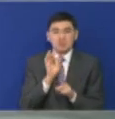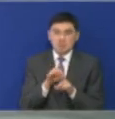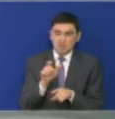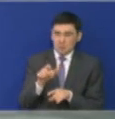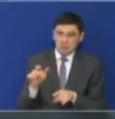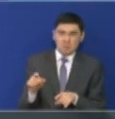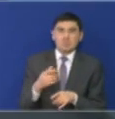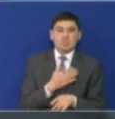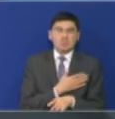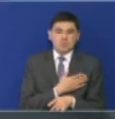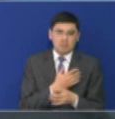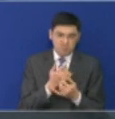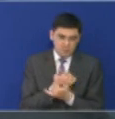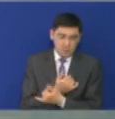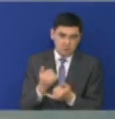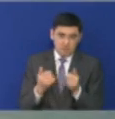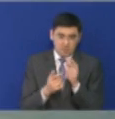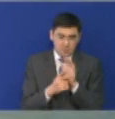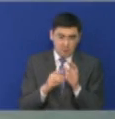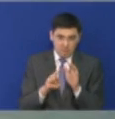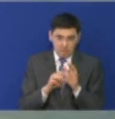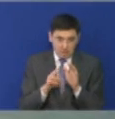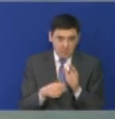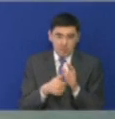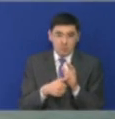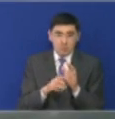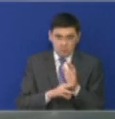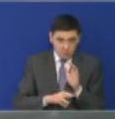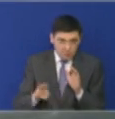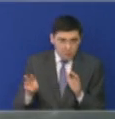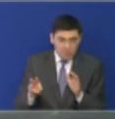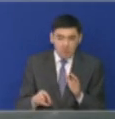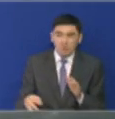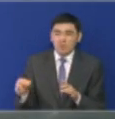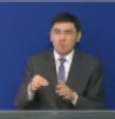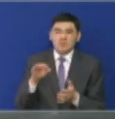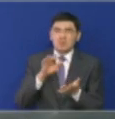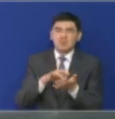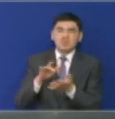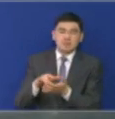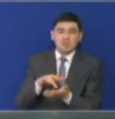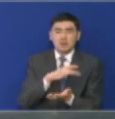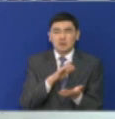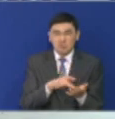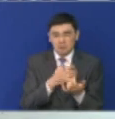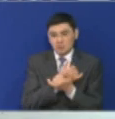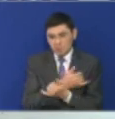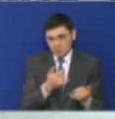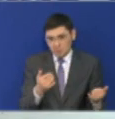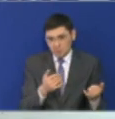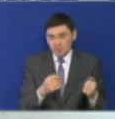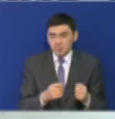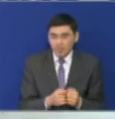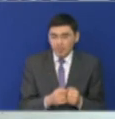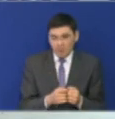помощи нуждающимся. 7 миллиардов 600 миллионов тенге были направлены в областные центры городов республиканского значения. Данная